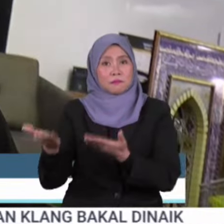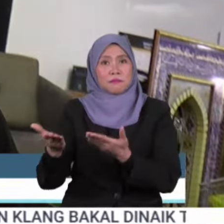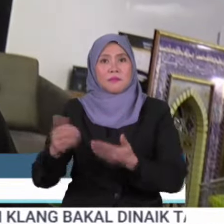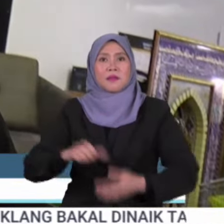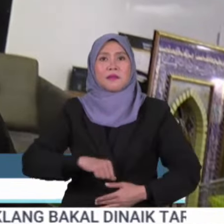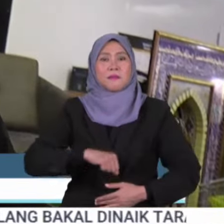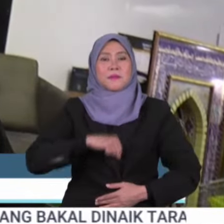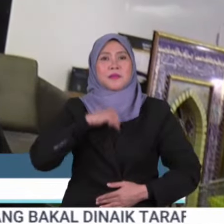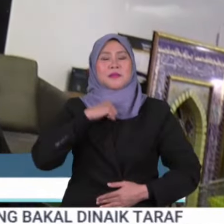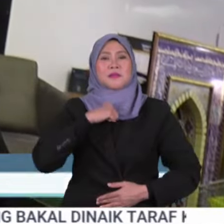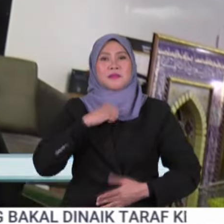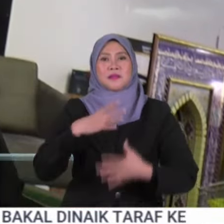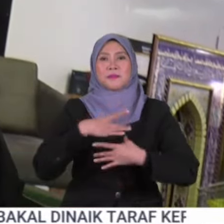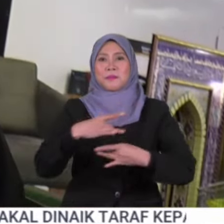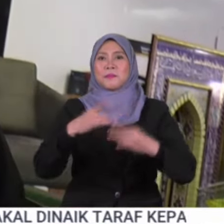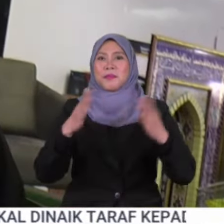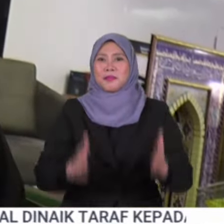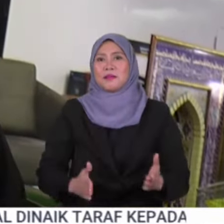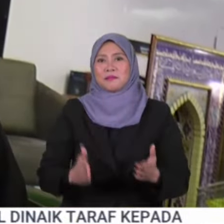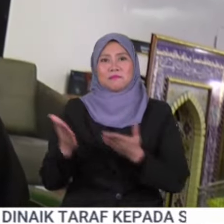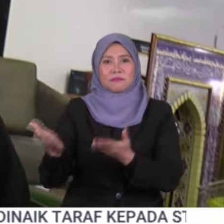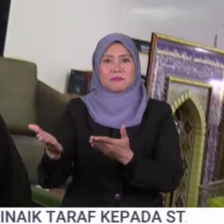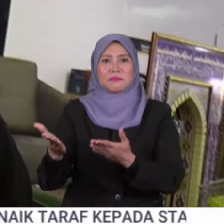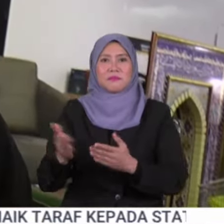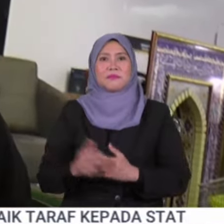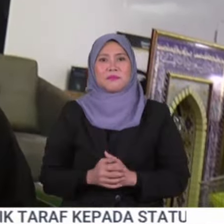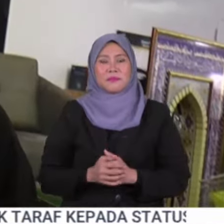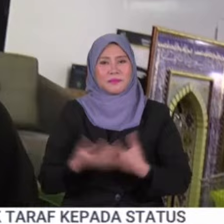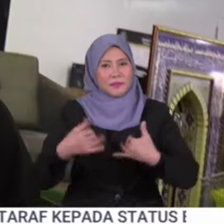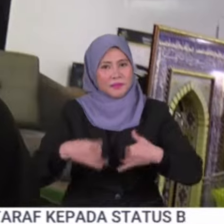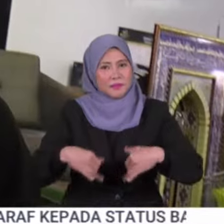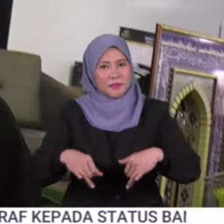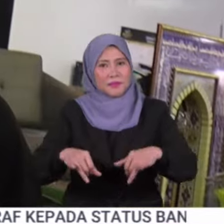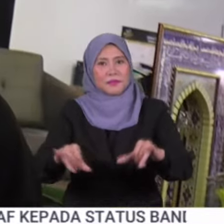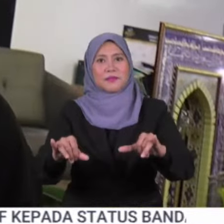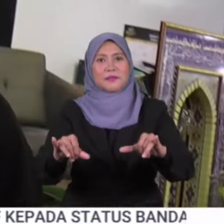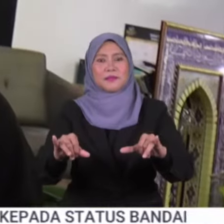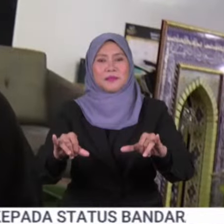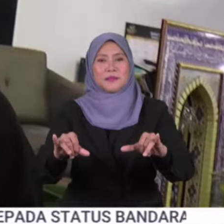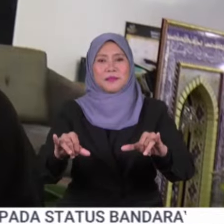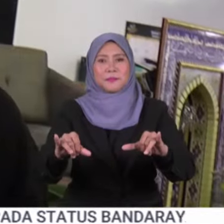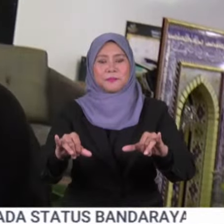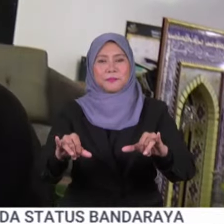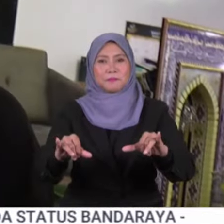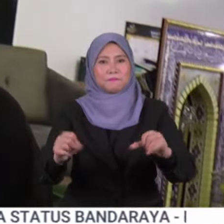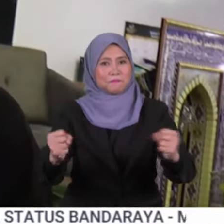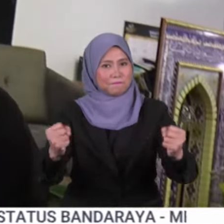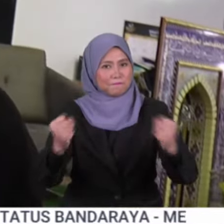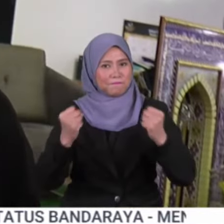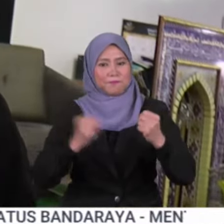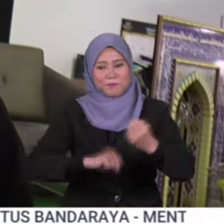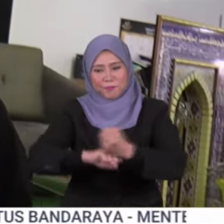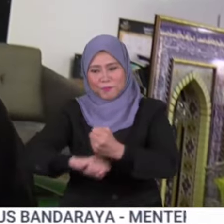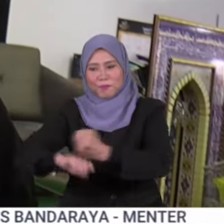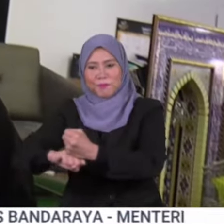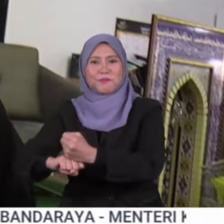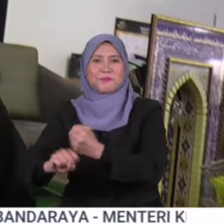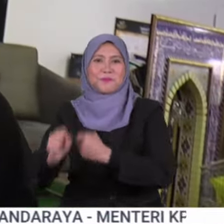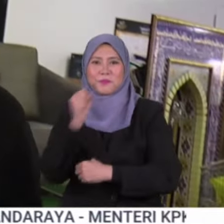berbangga dengan peminat-peminat beliau yang masih lagi kuat, bukan